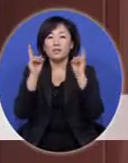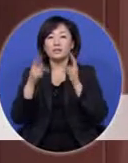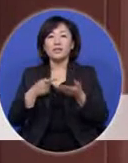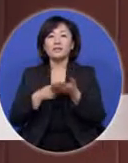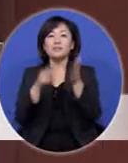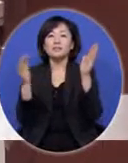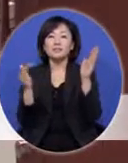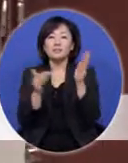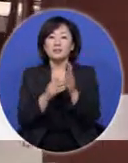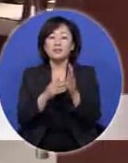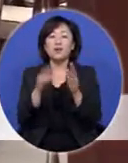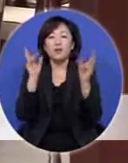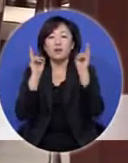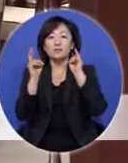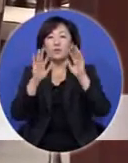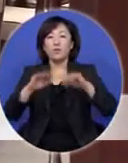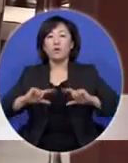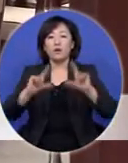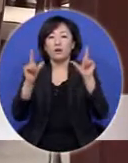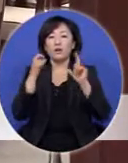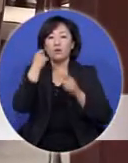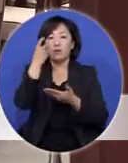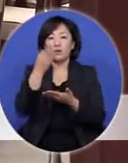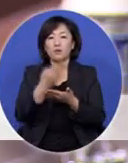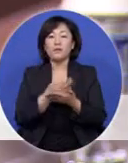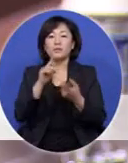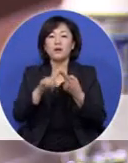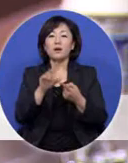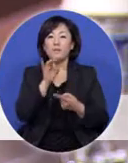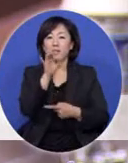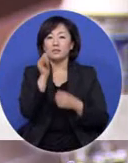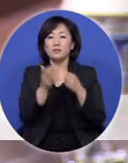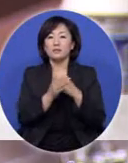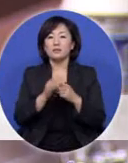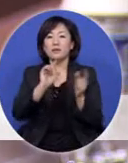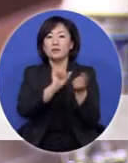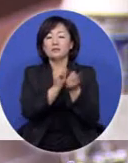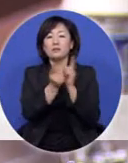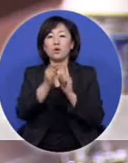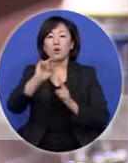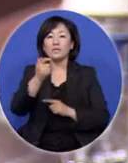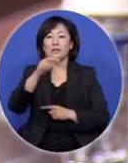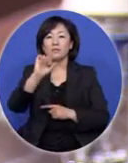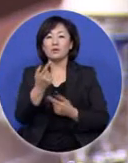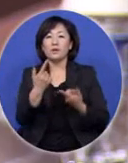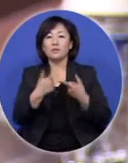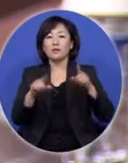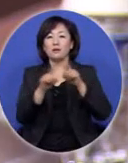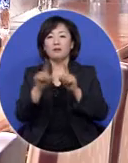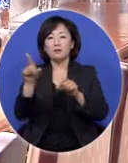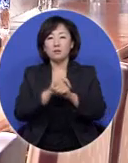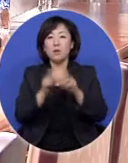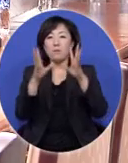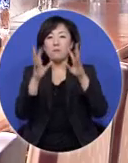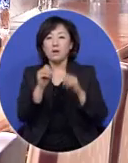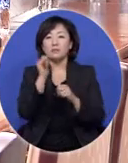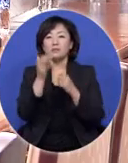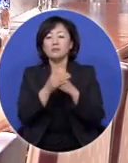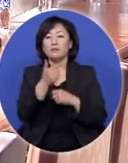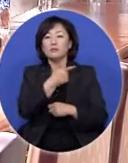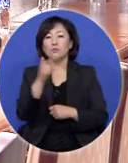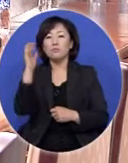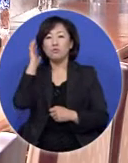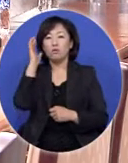제시했습니다. 회사는 올해 교섭은 임금 협상인데 노조가 단협 수준의 특별 교섭을 많이 요구해 난감하다고 밝혀